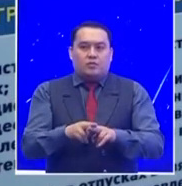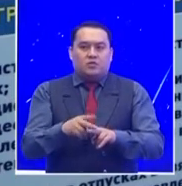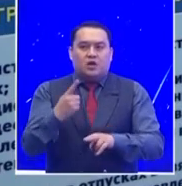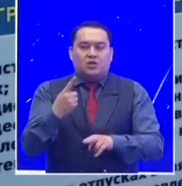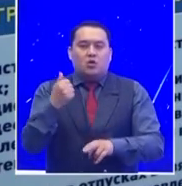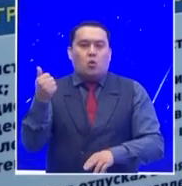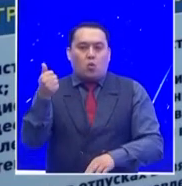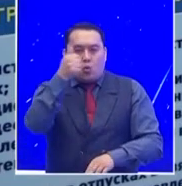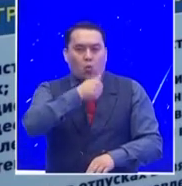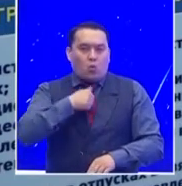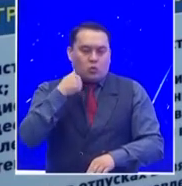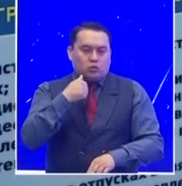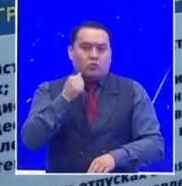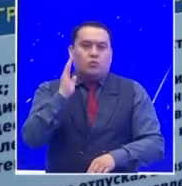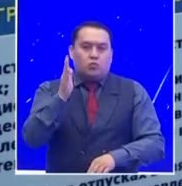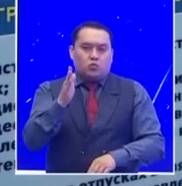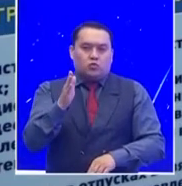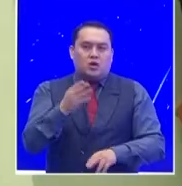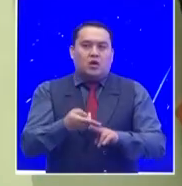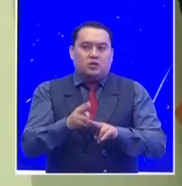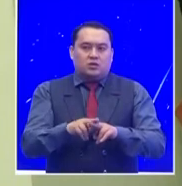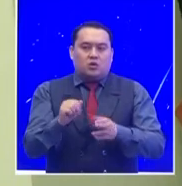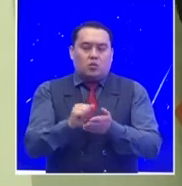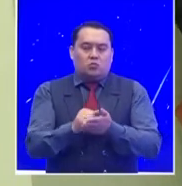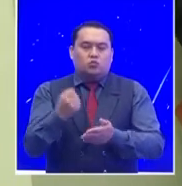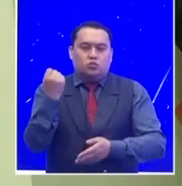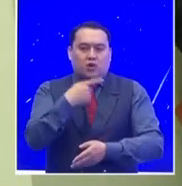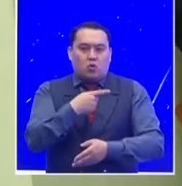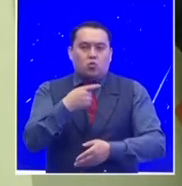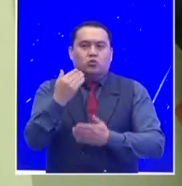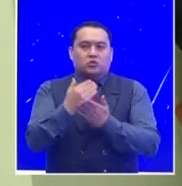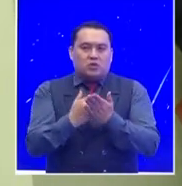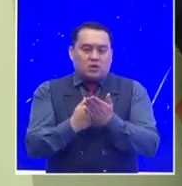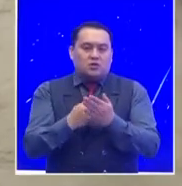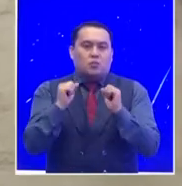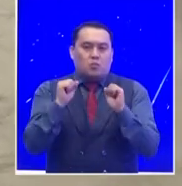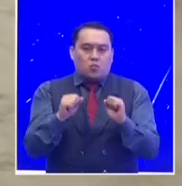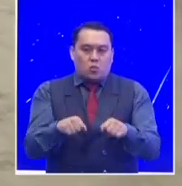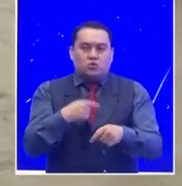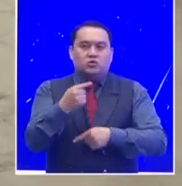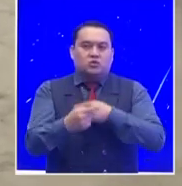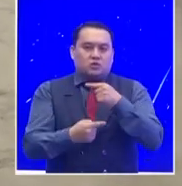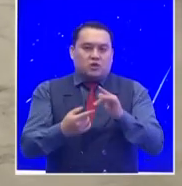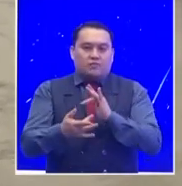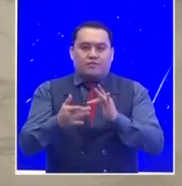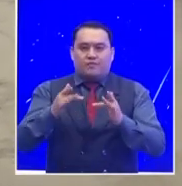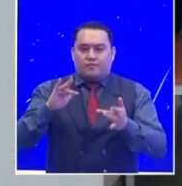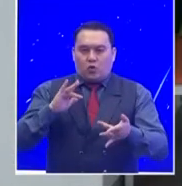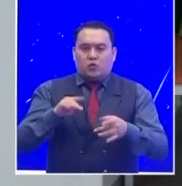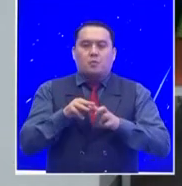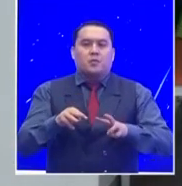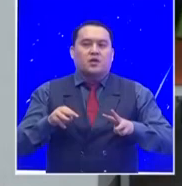год данному гражданину будет доступен этот пакет. Узнать свой статус в системе ОСМС можно также через сайт фонда,